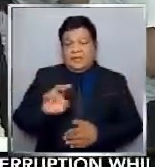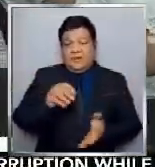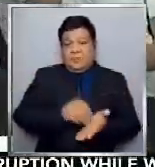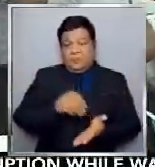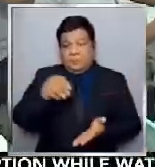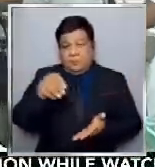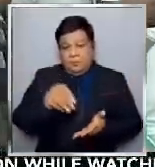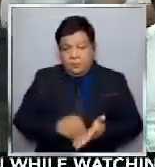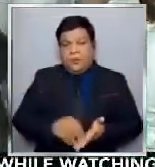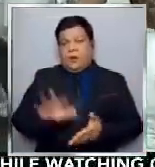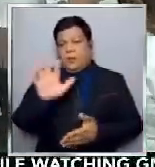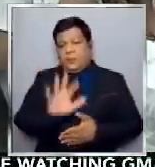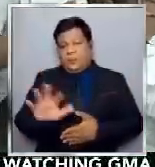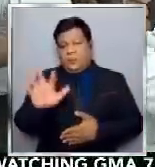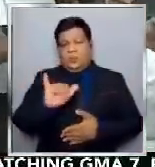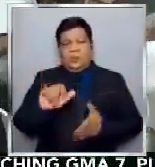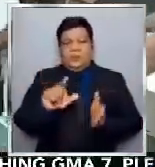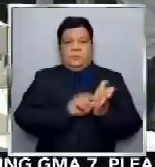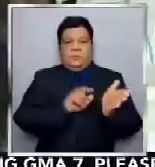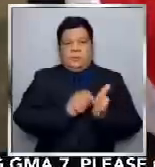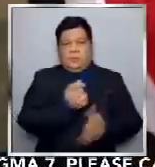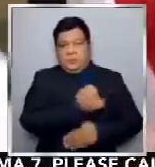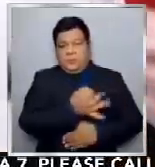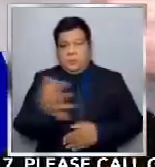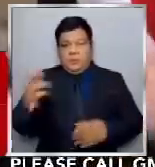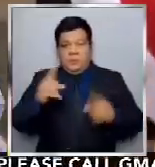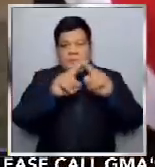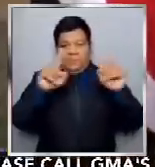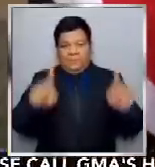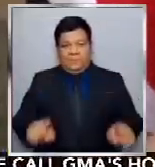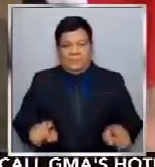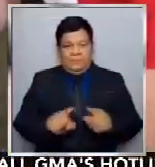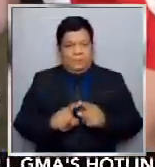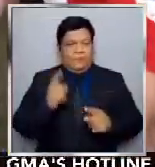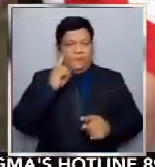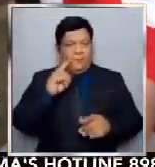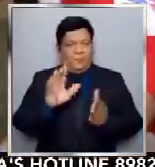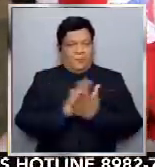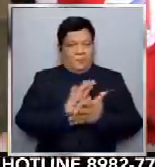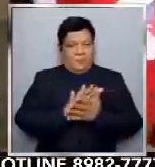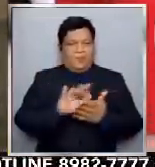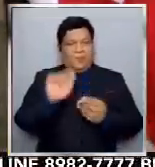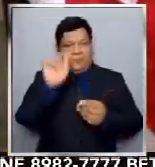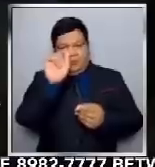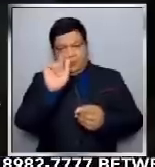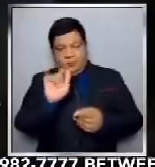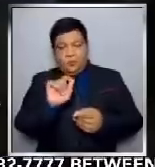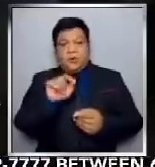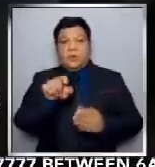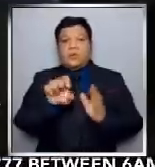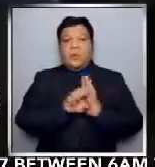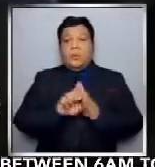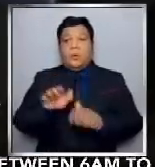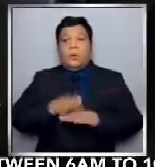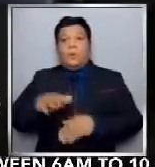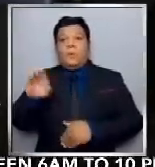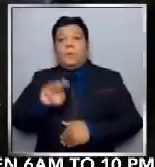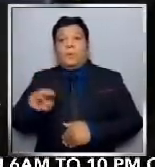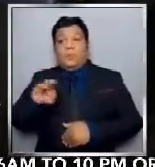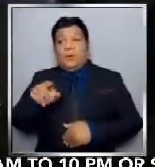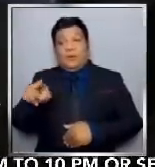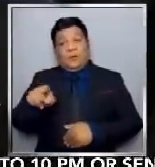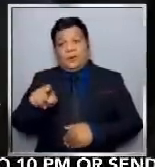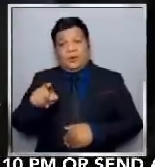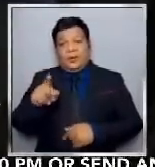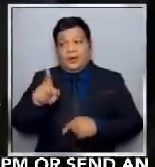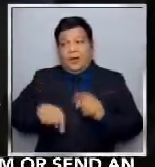67,442,616 ang inimprintang official ballots ng COMELEC. Ang mga balota naman ng mga hindi makakaboto sa Lunes, sisirain din pagkatapos magsara